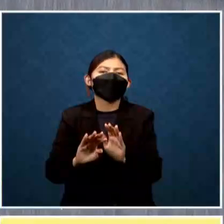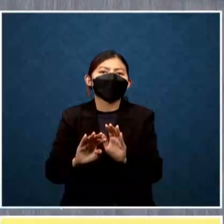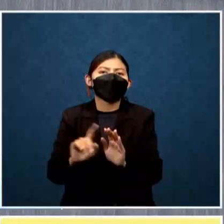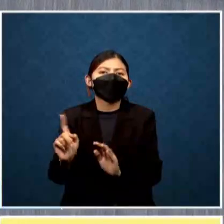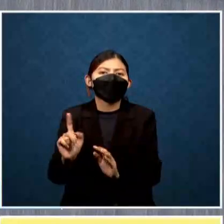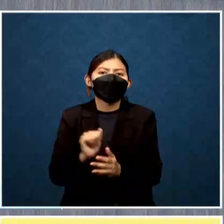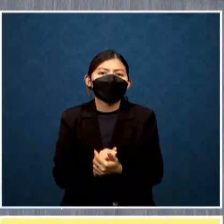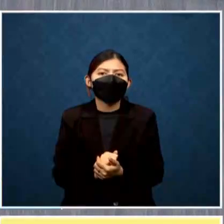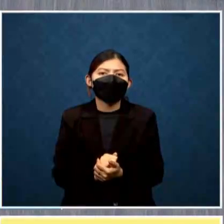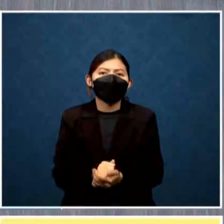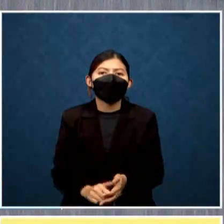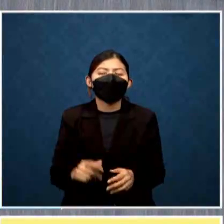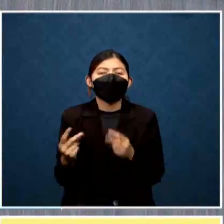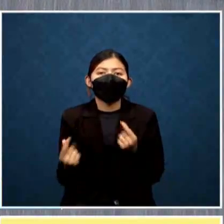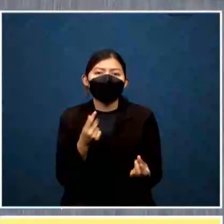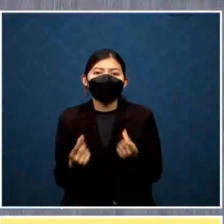ให้ Mountain B เ